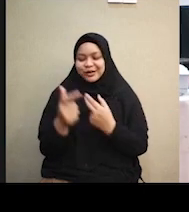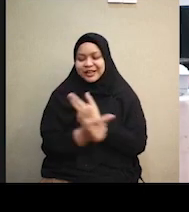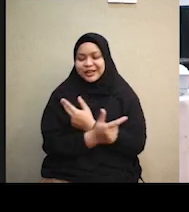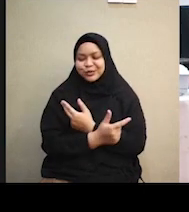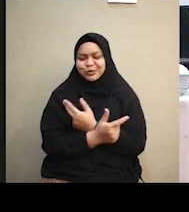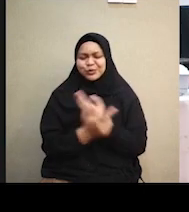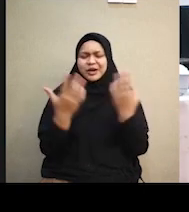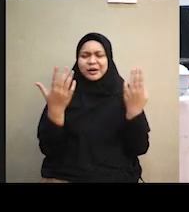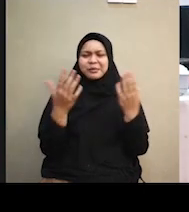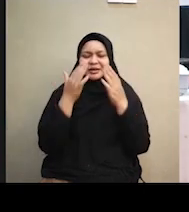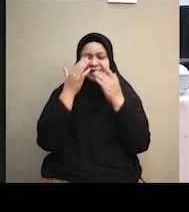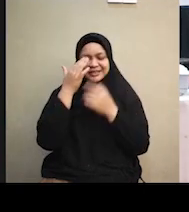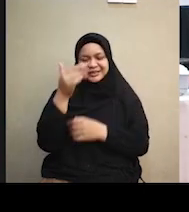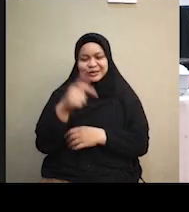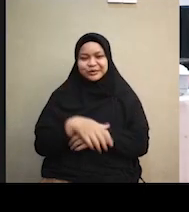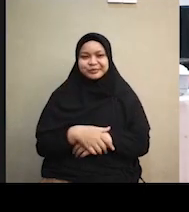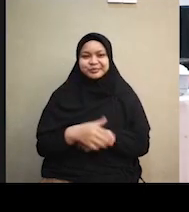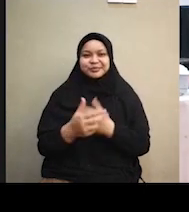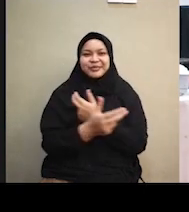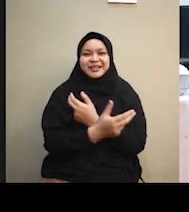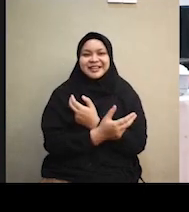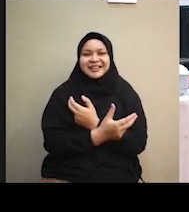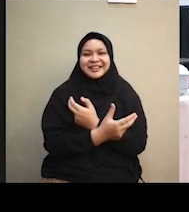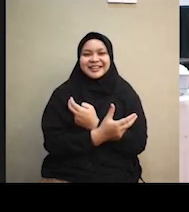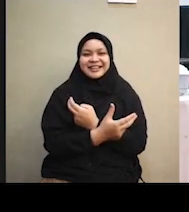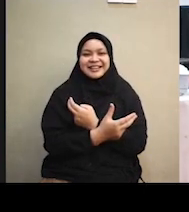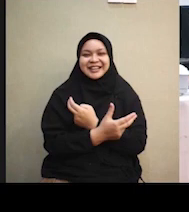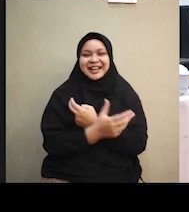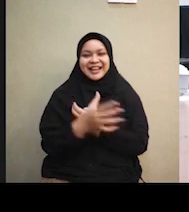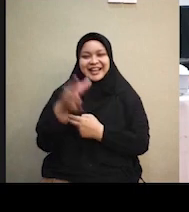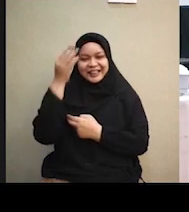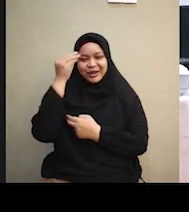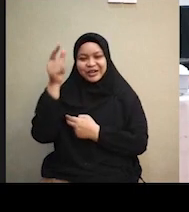Nah kalau ini ketahuan